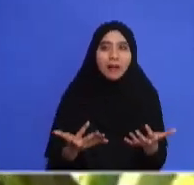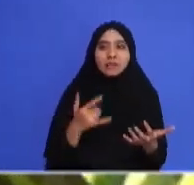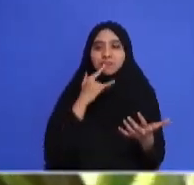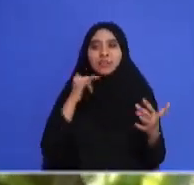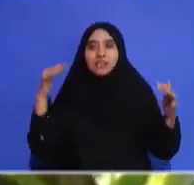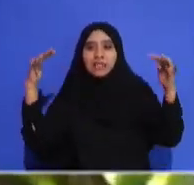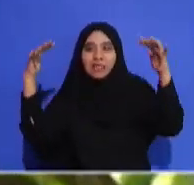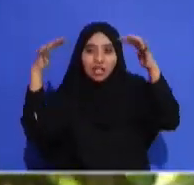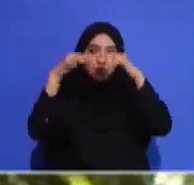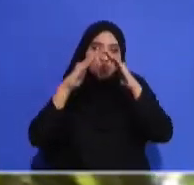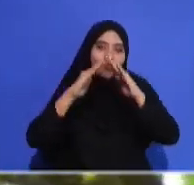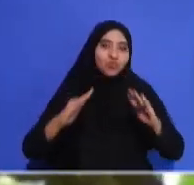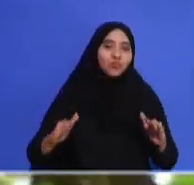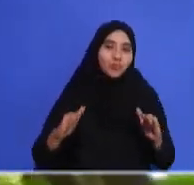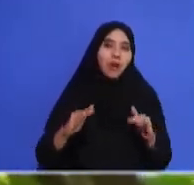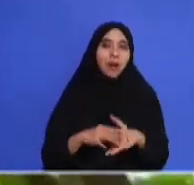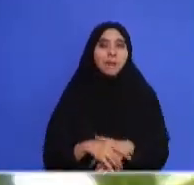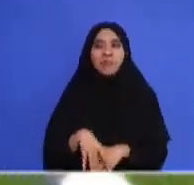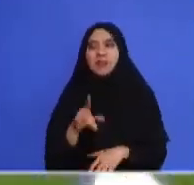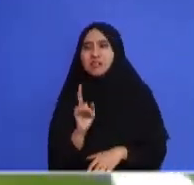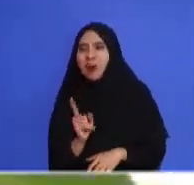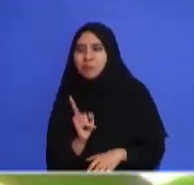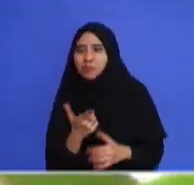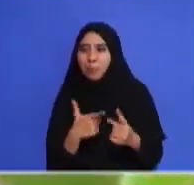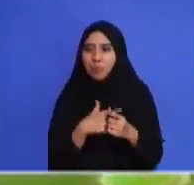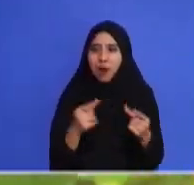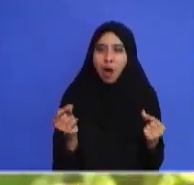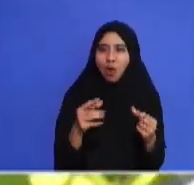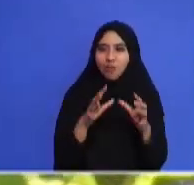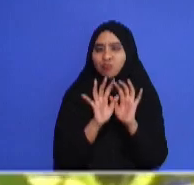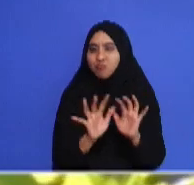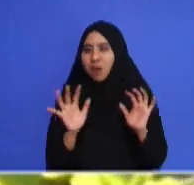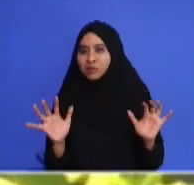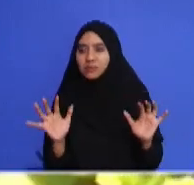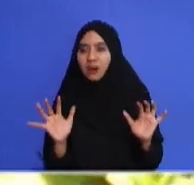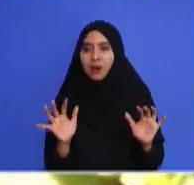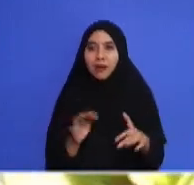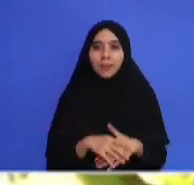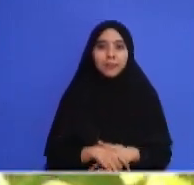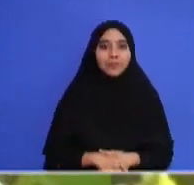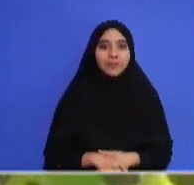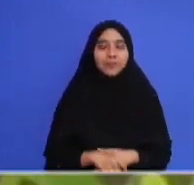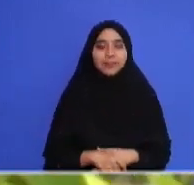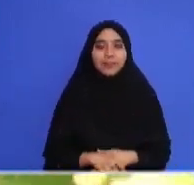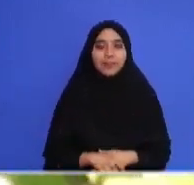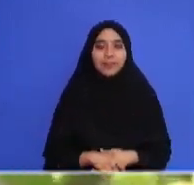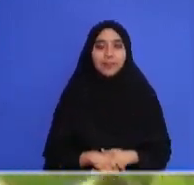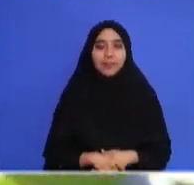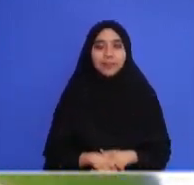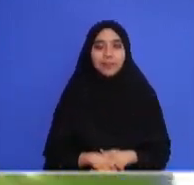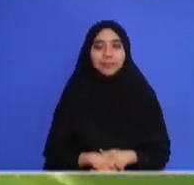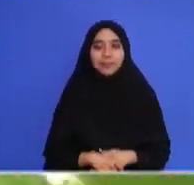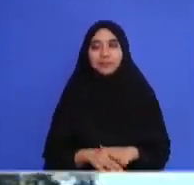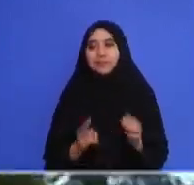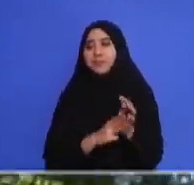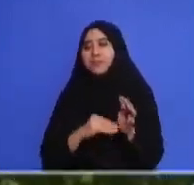eyop-eyop, jalaran pancen jinis taneman menika ngrembuyung sanget lan ing sangandhapipun mesti kraos edum. Mimbo ingkang gadhah nami